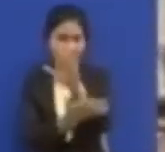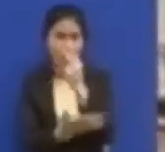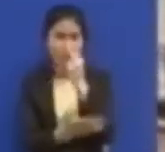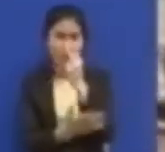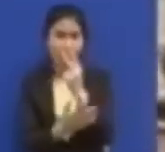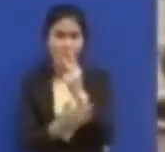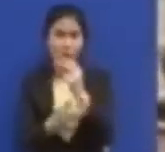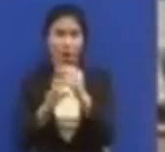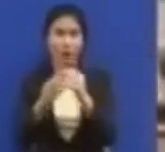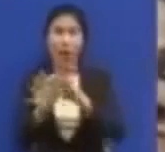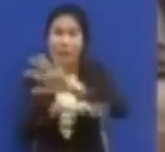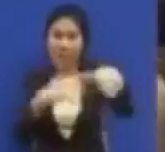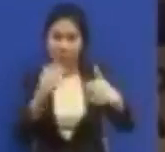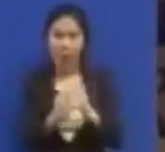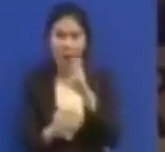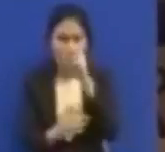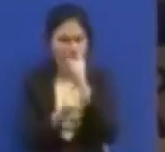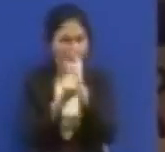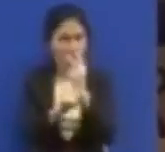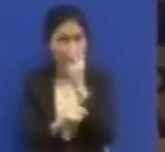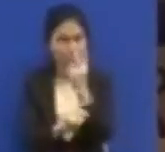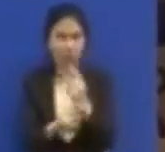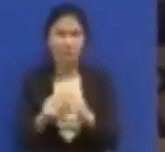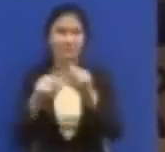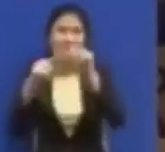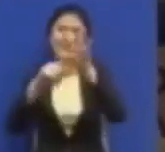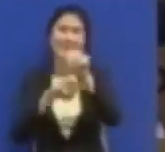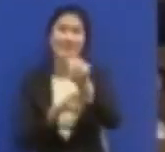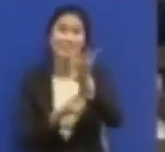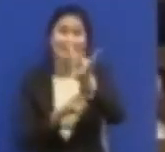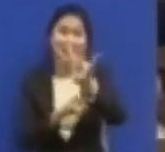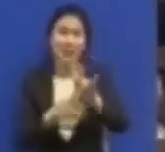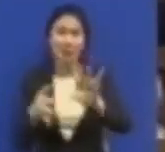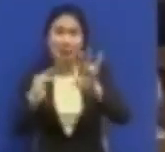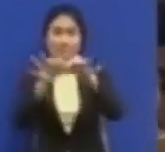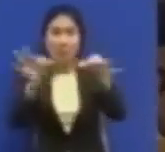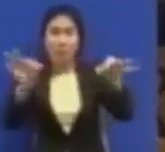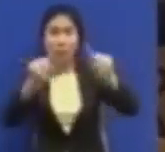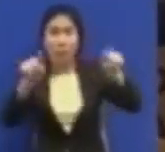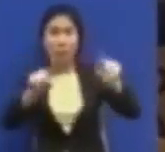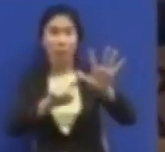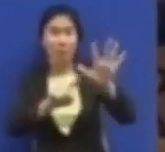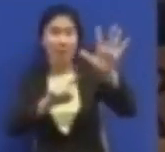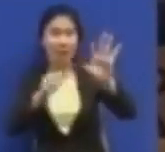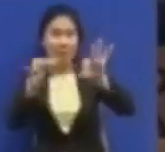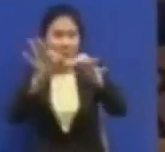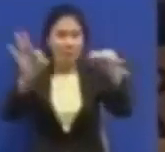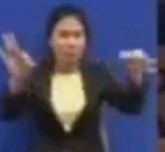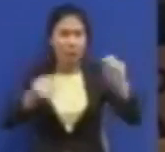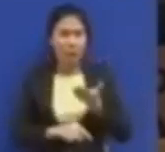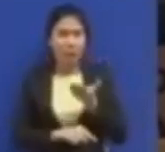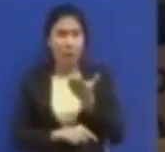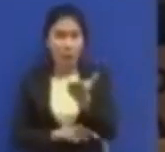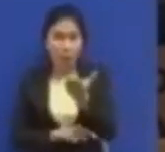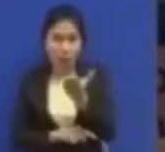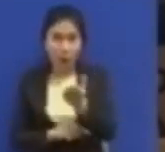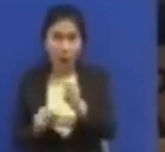คนเปิดอ่านดูครับวงเล็บ5ขอให้เลื่อนการปรึกษา